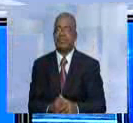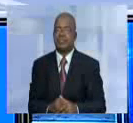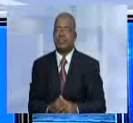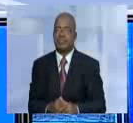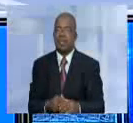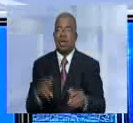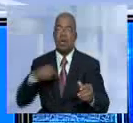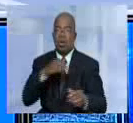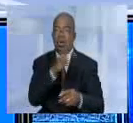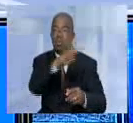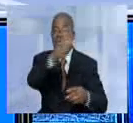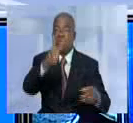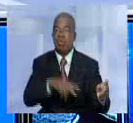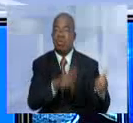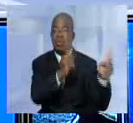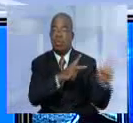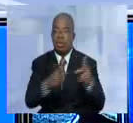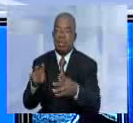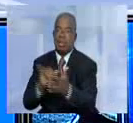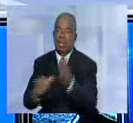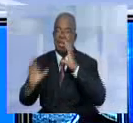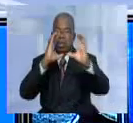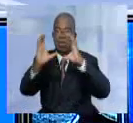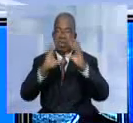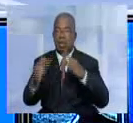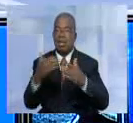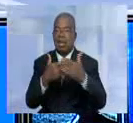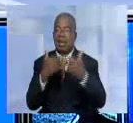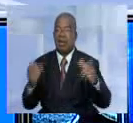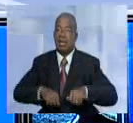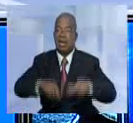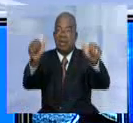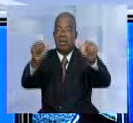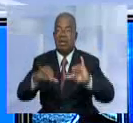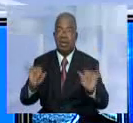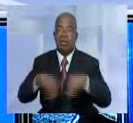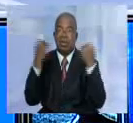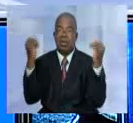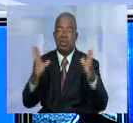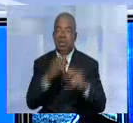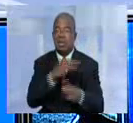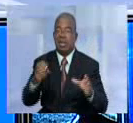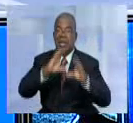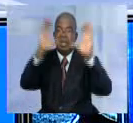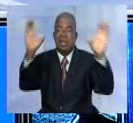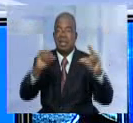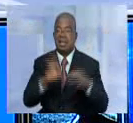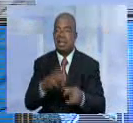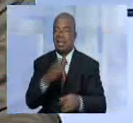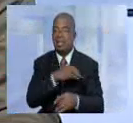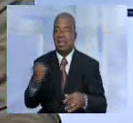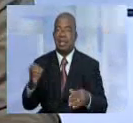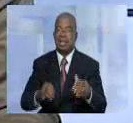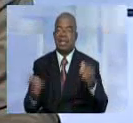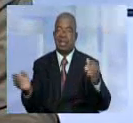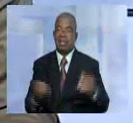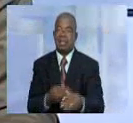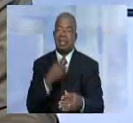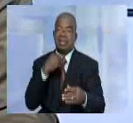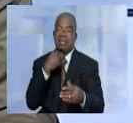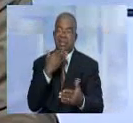Nous vous proposons ce communiqué avant de poursuivre cette édition. La cérémonie de présentation des vœux de nouvel an